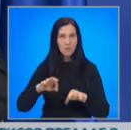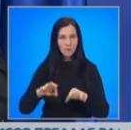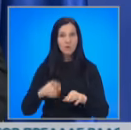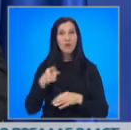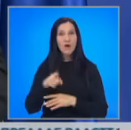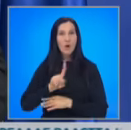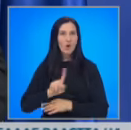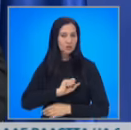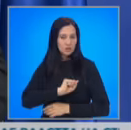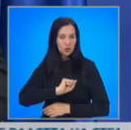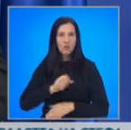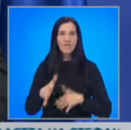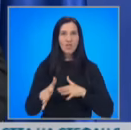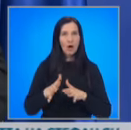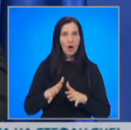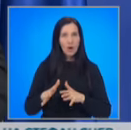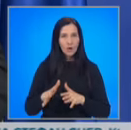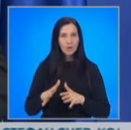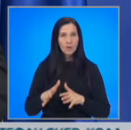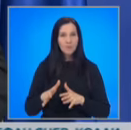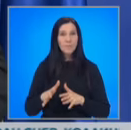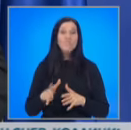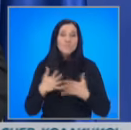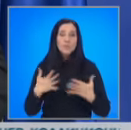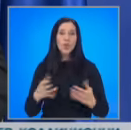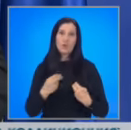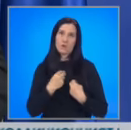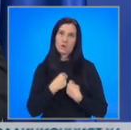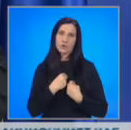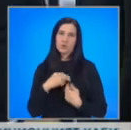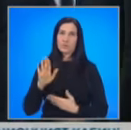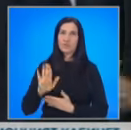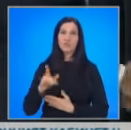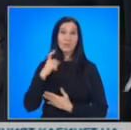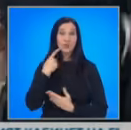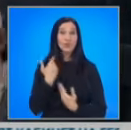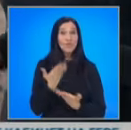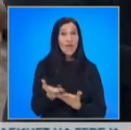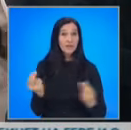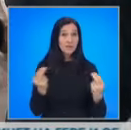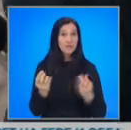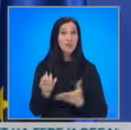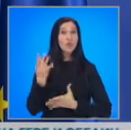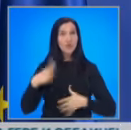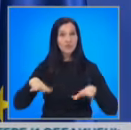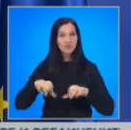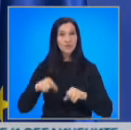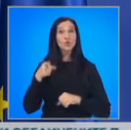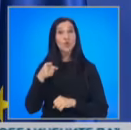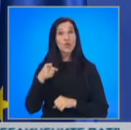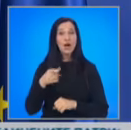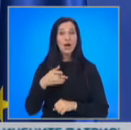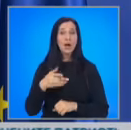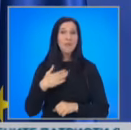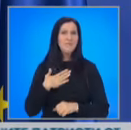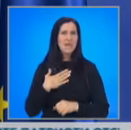това, което се опасяват хората. И реч много разчитаме на вас. Борисов даде съвет на новата власт. Това ми е за трети